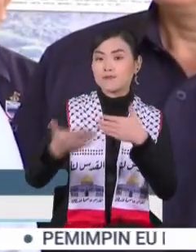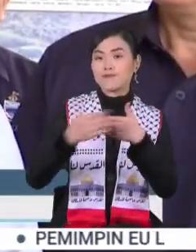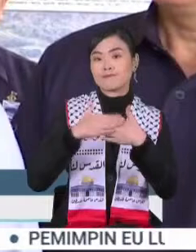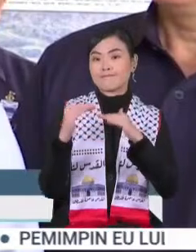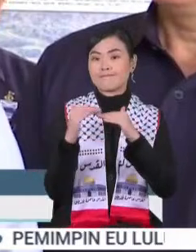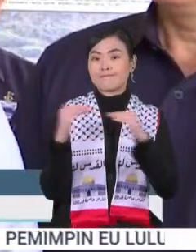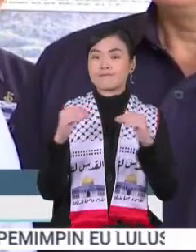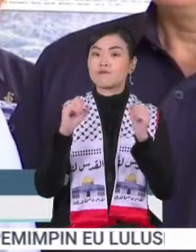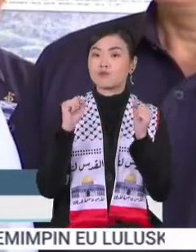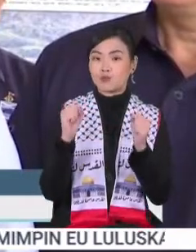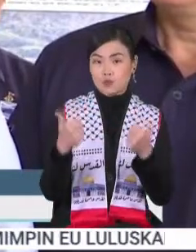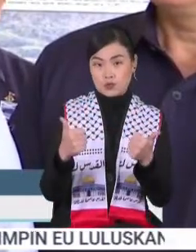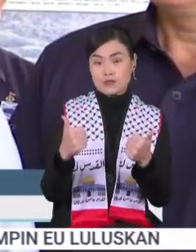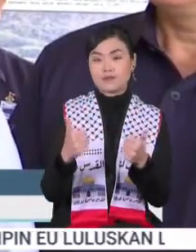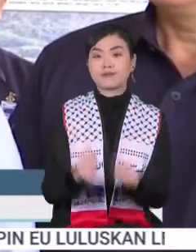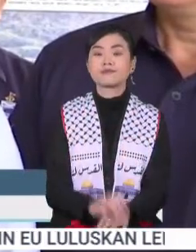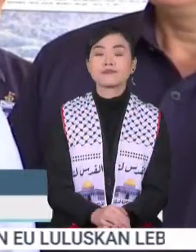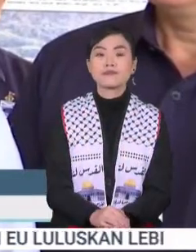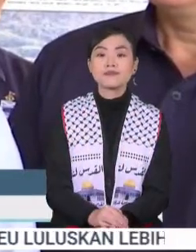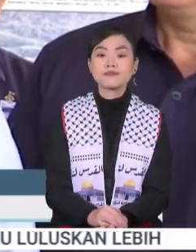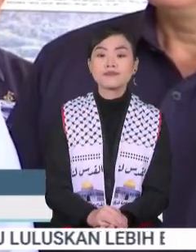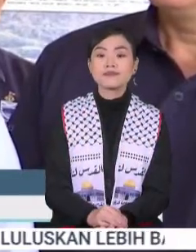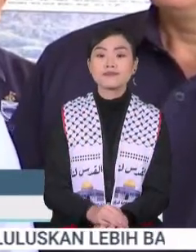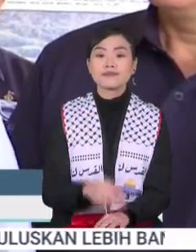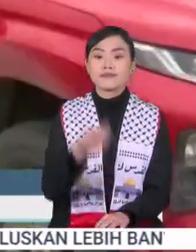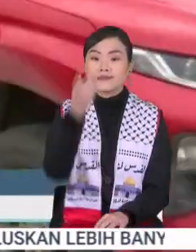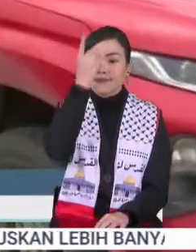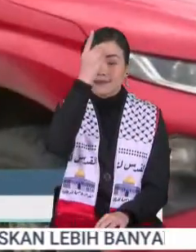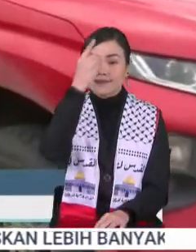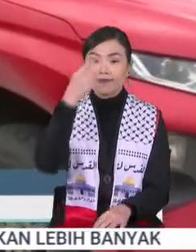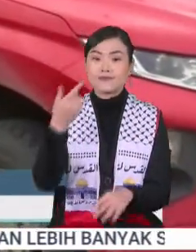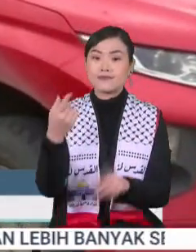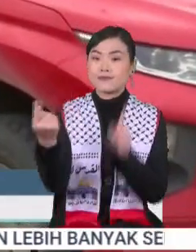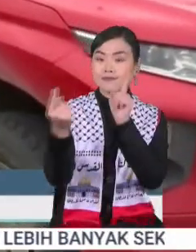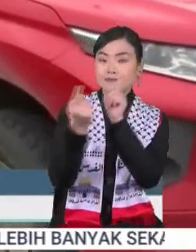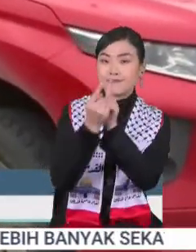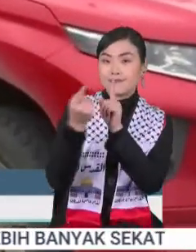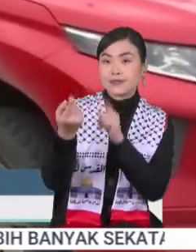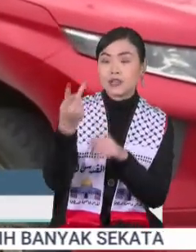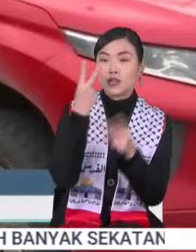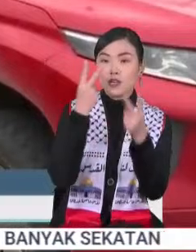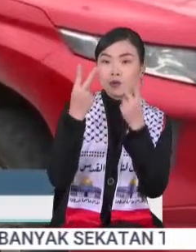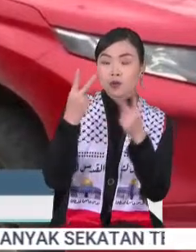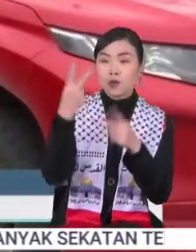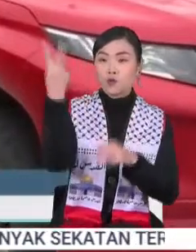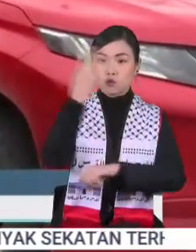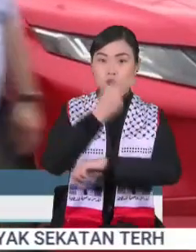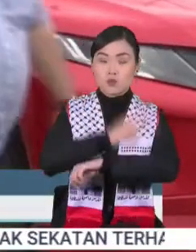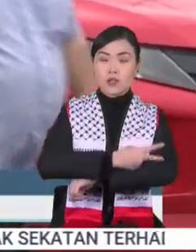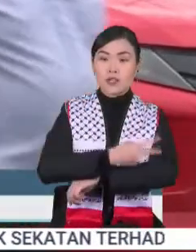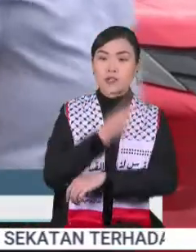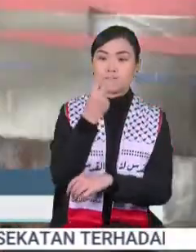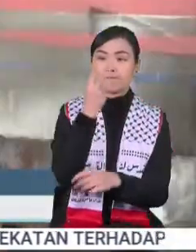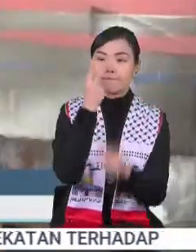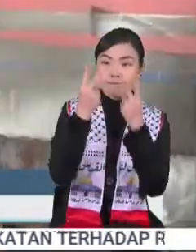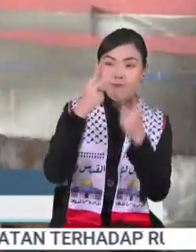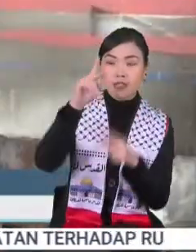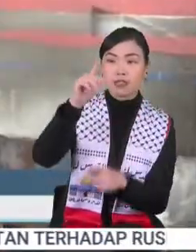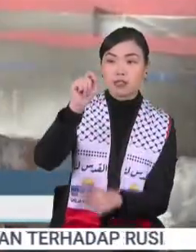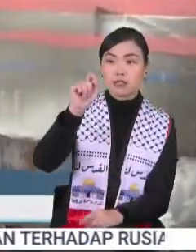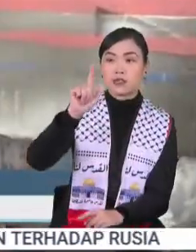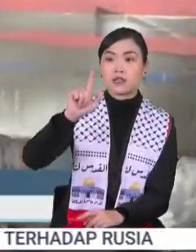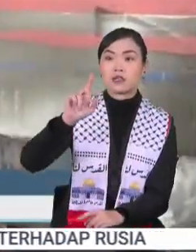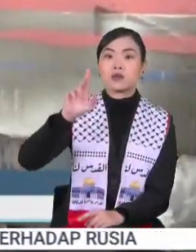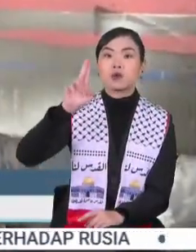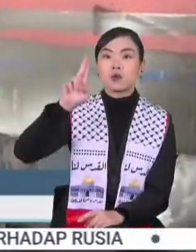stabil Selepas itu Datuk SH Helmi ditemui RTM Sempena lawatan kerja dua hari beliau ke daerah telupit jelas